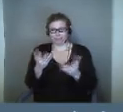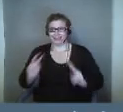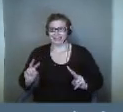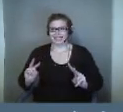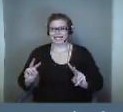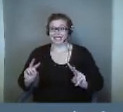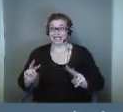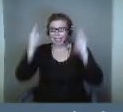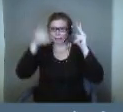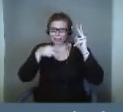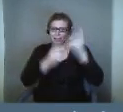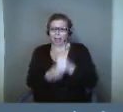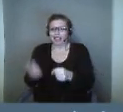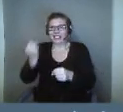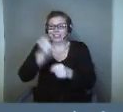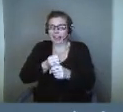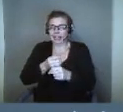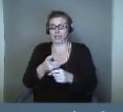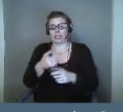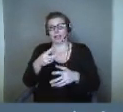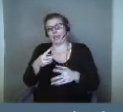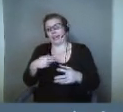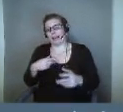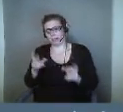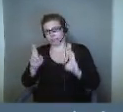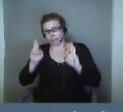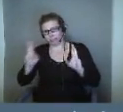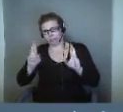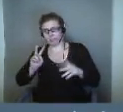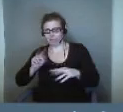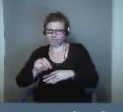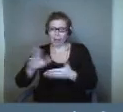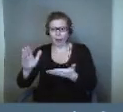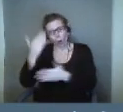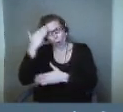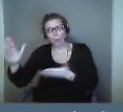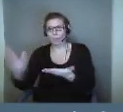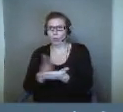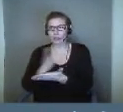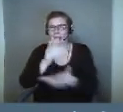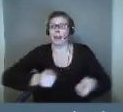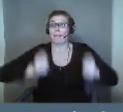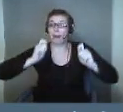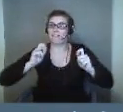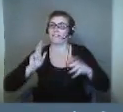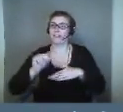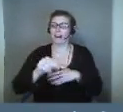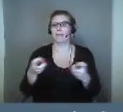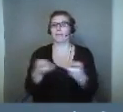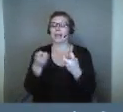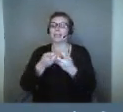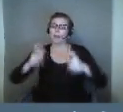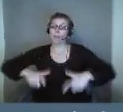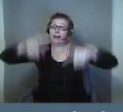récompensés, les mêmes projets, autour d'un pôle santé, un village senior en bâtiment à basse consommation totalement